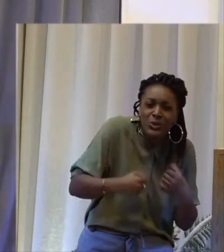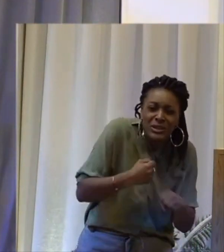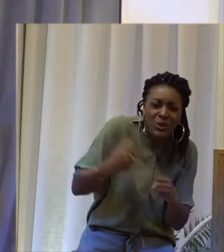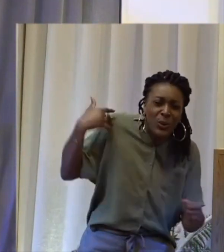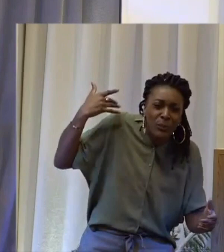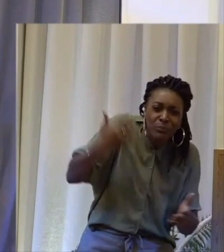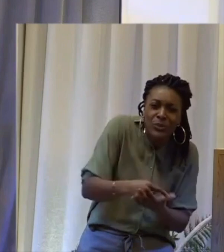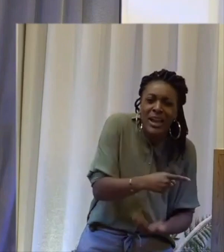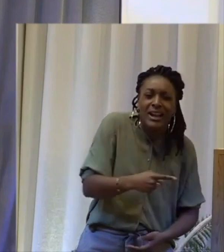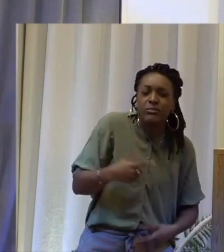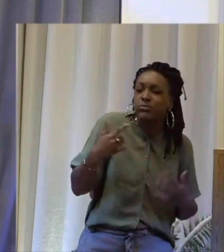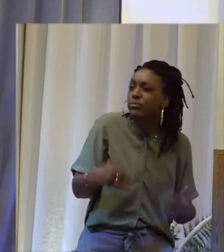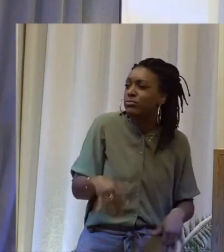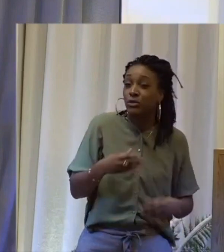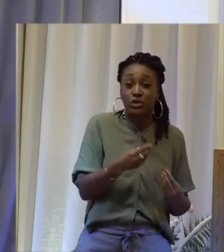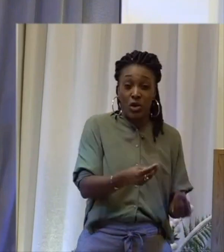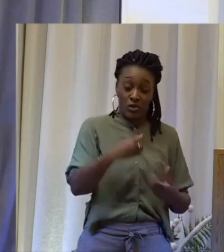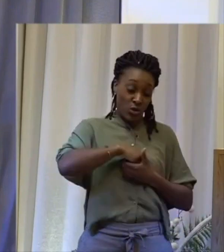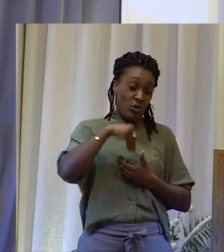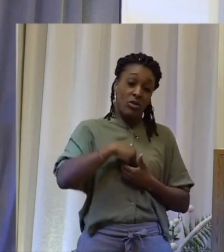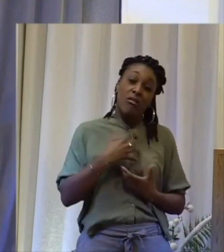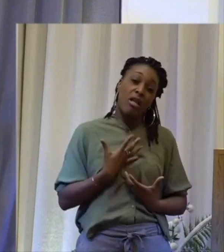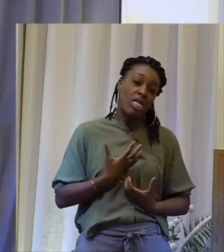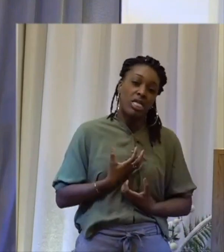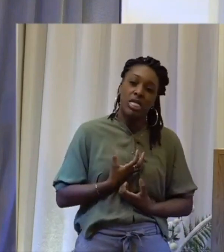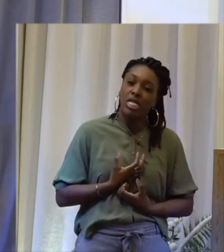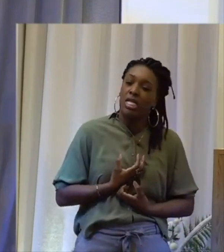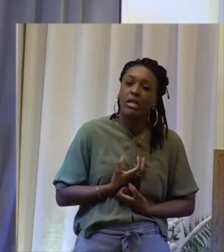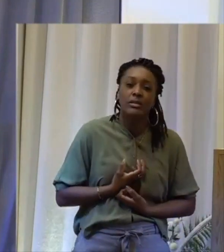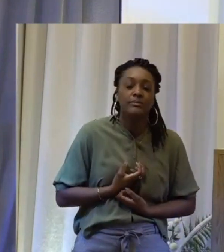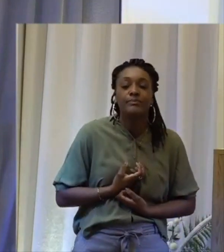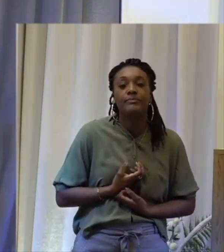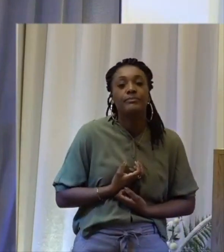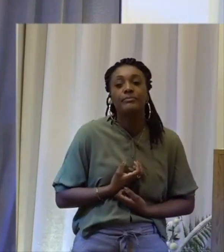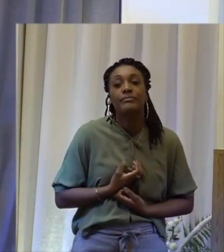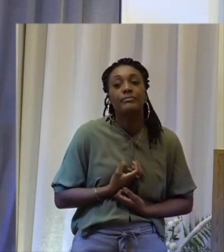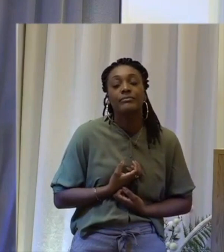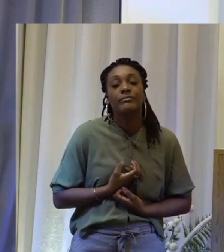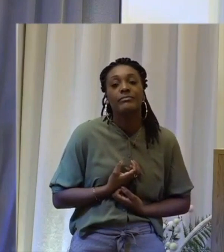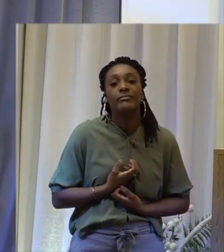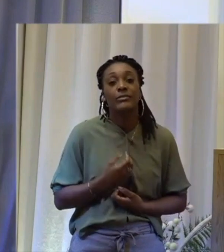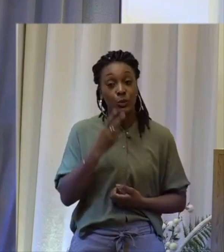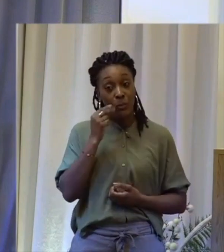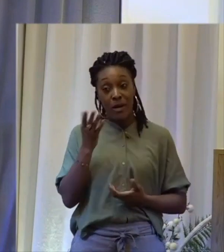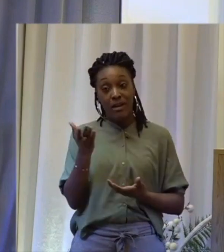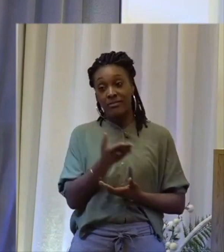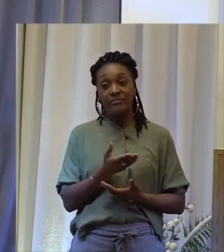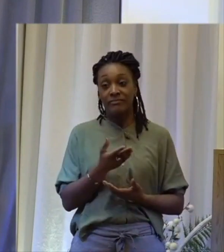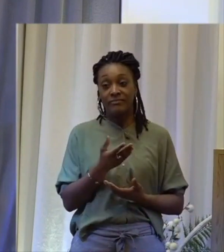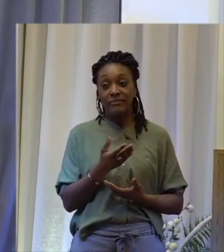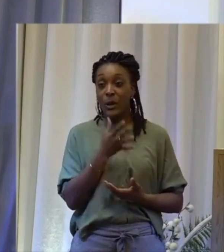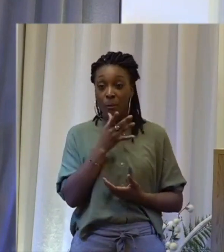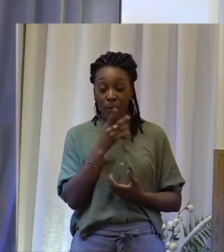ans, ce qu'elle vivait est en train de l'user intérieurement. L'homme est incapable de voir avec ses yeux humains ce